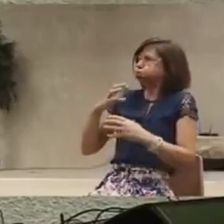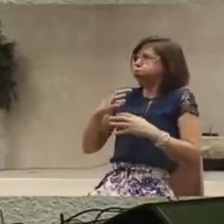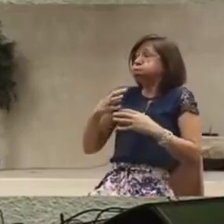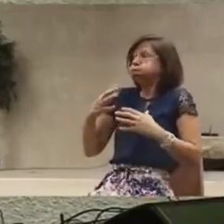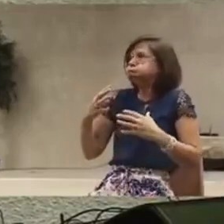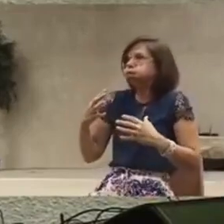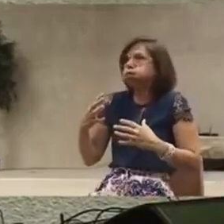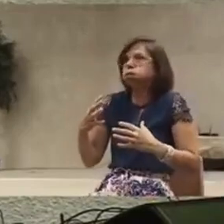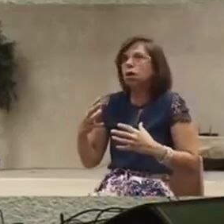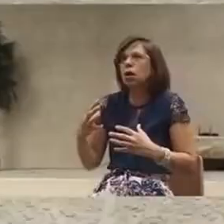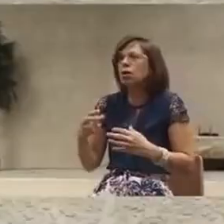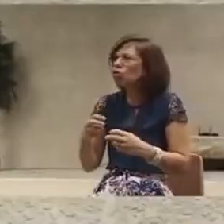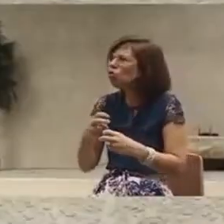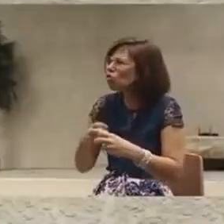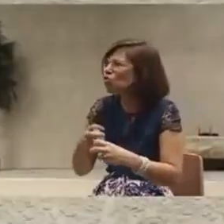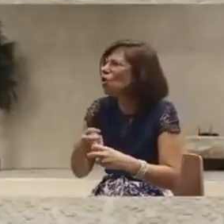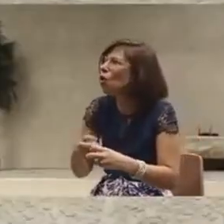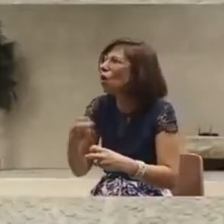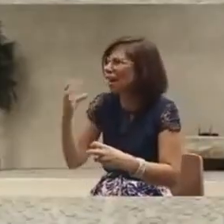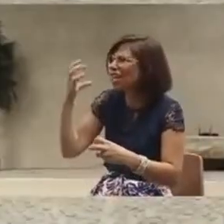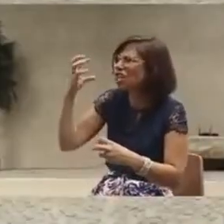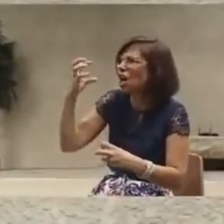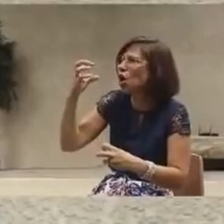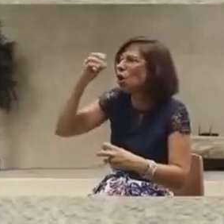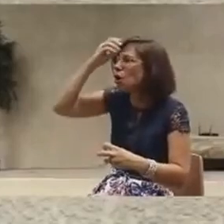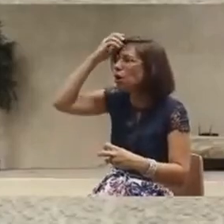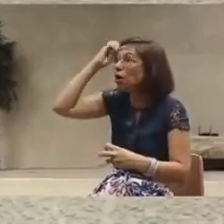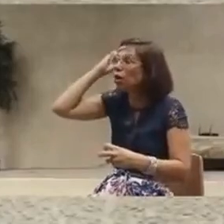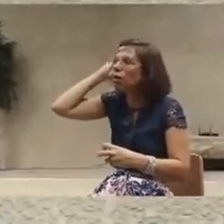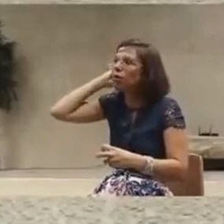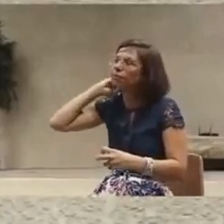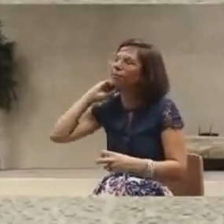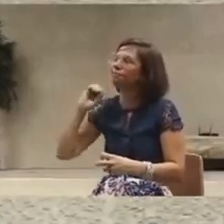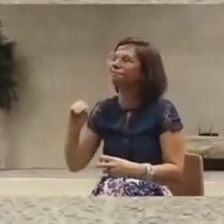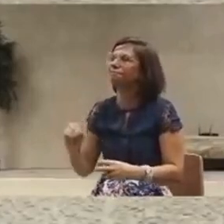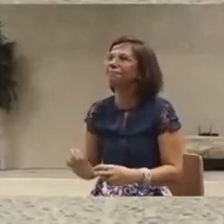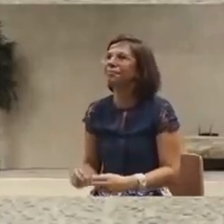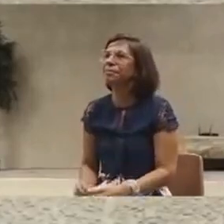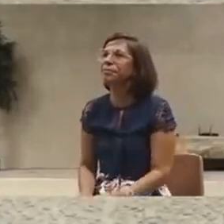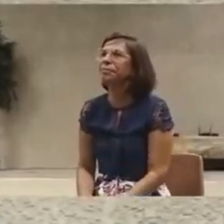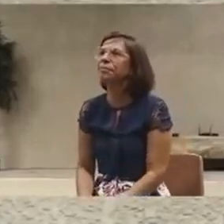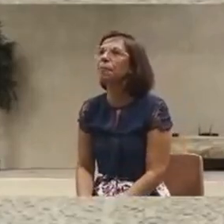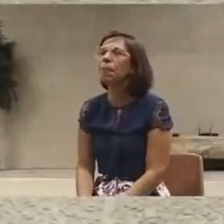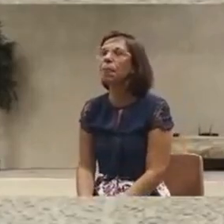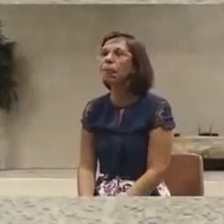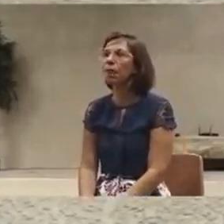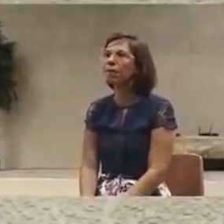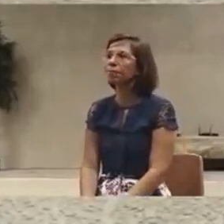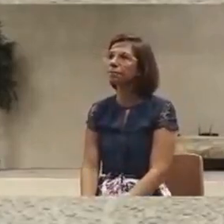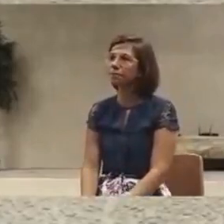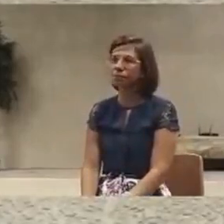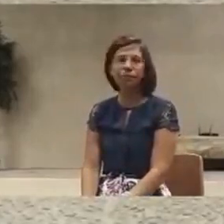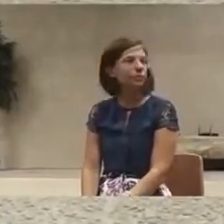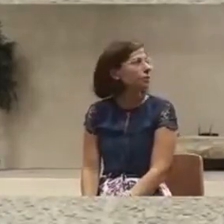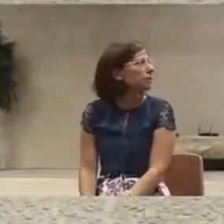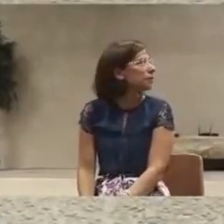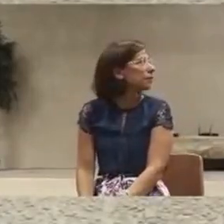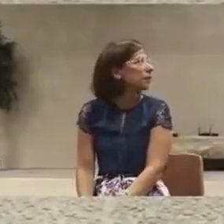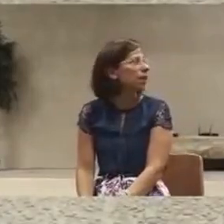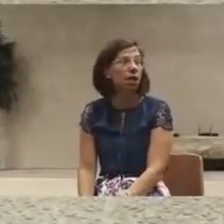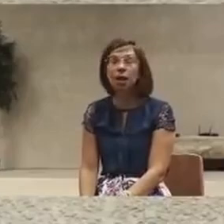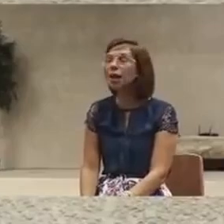et tellement difficile, mais n'est-ce pas le prophète Osée, tout le monde connaît ce verset, « Je l'attirerai dans le